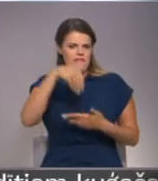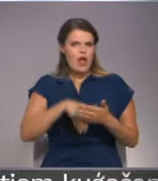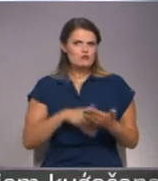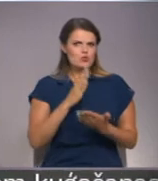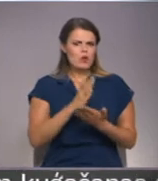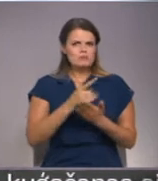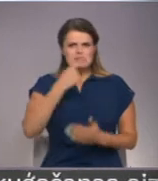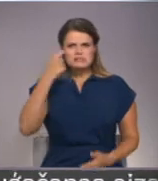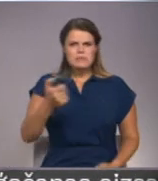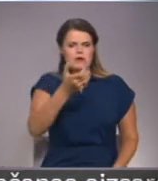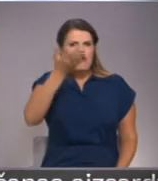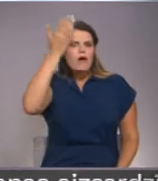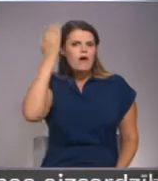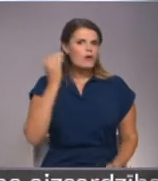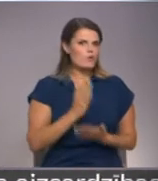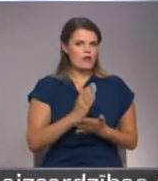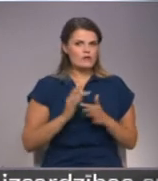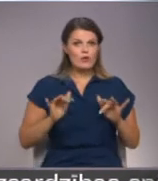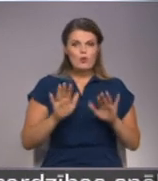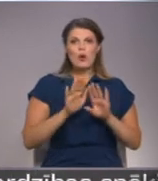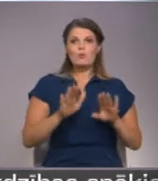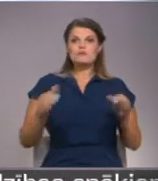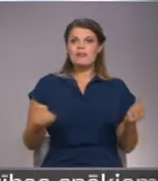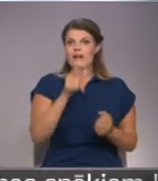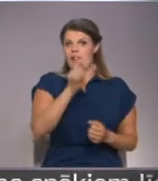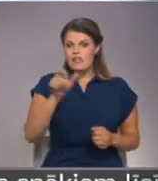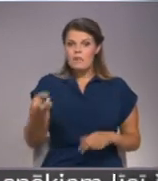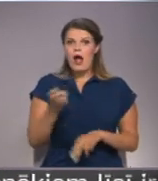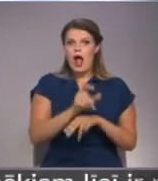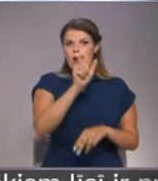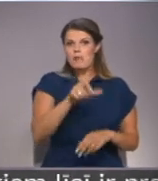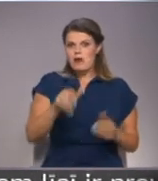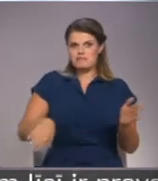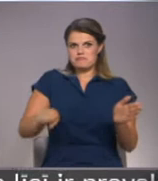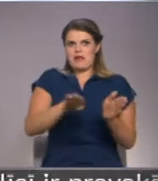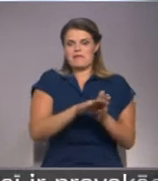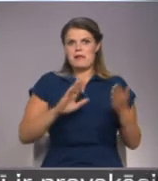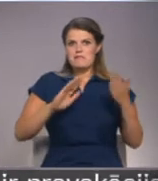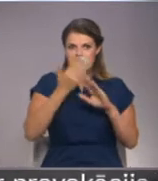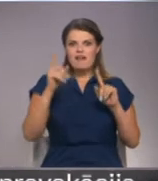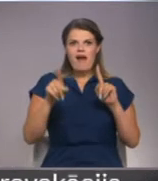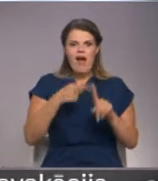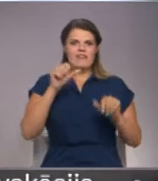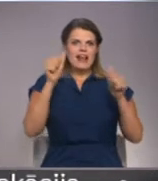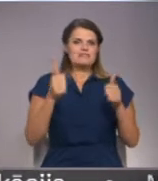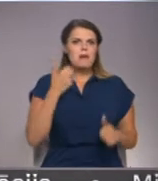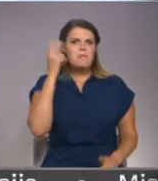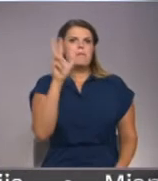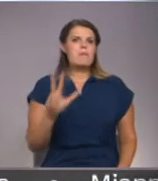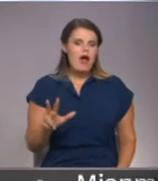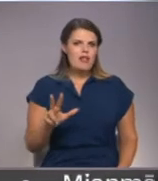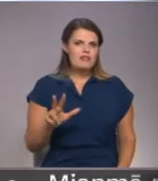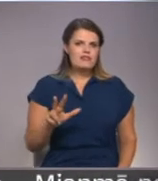notikumi 100 gadu senā pagātnē. Ar muzeja darbinieku un pasākuma apmeklētāju līdzdalību pilī atkal tika izveidota